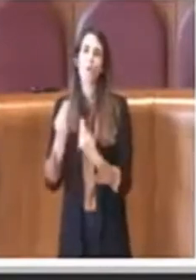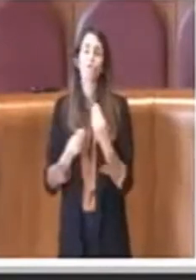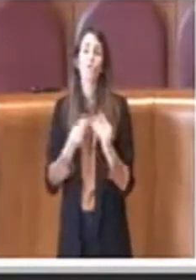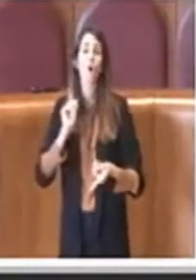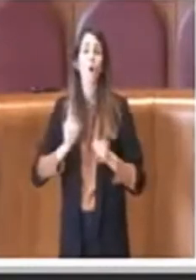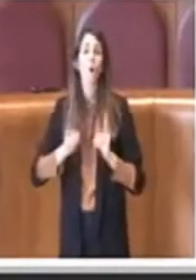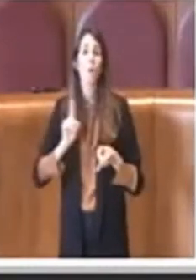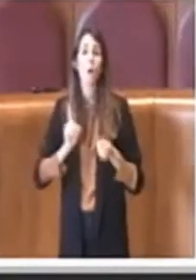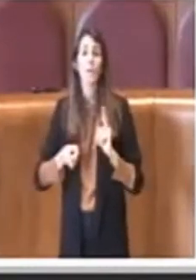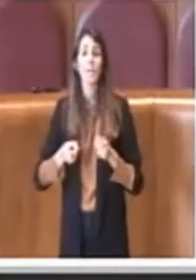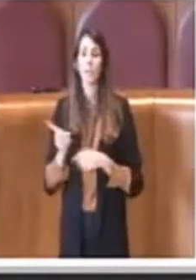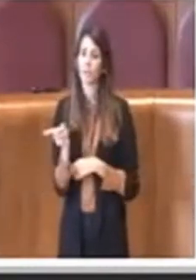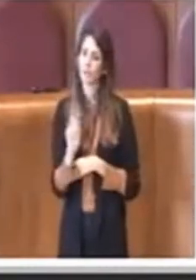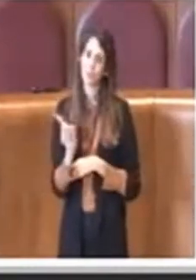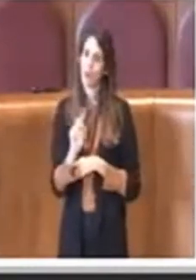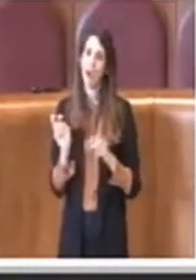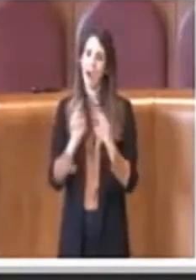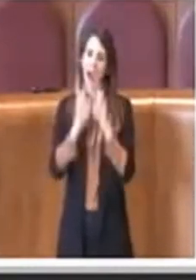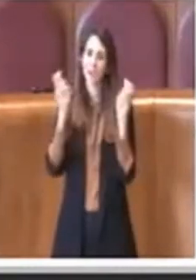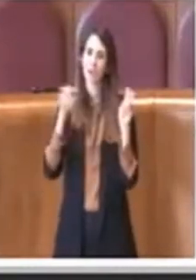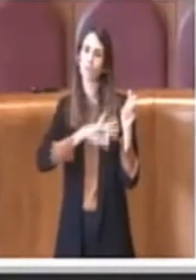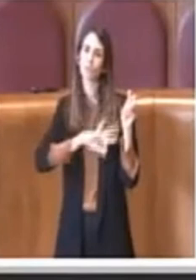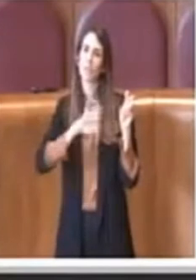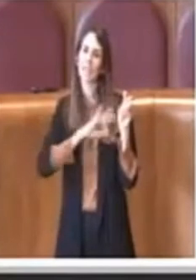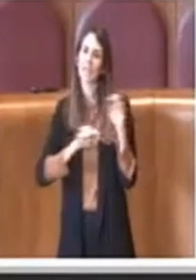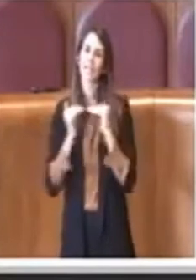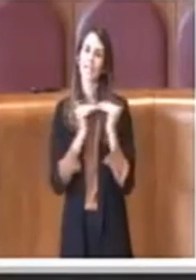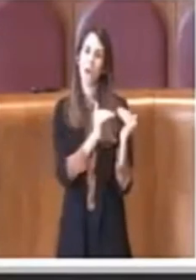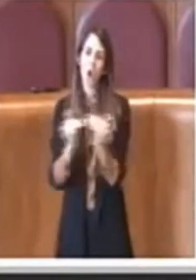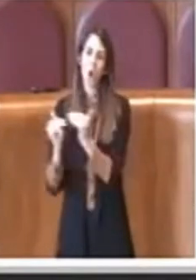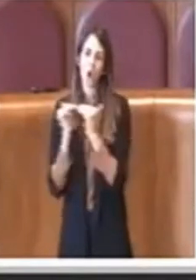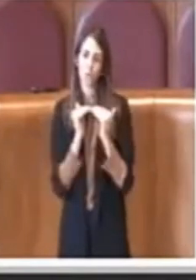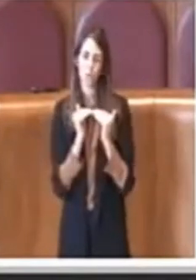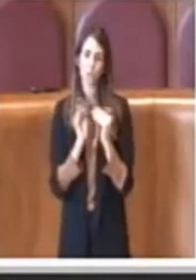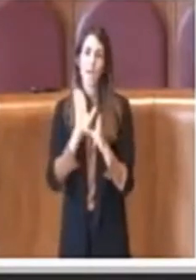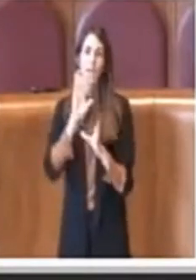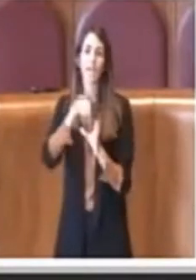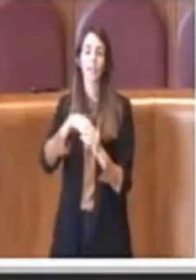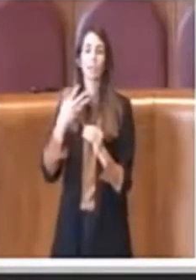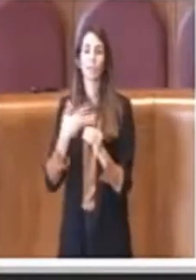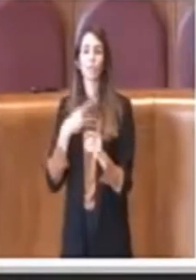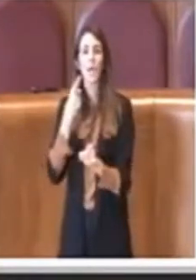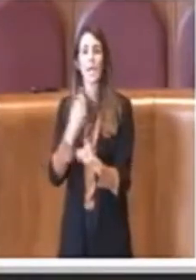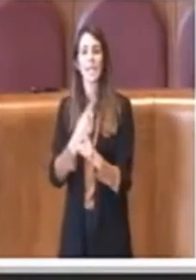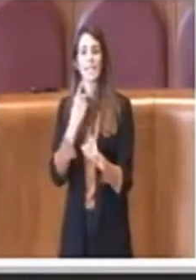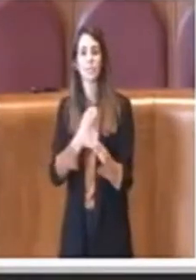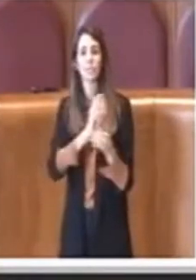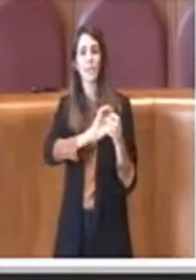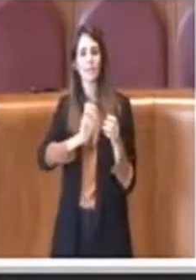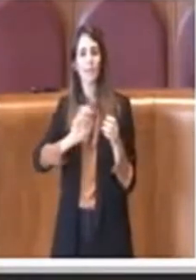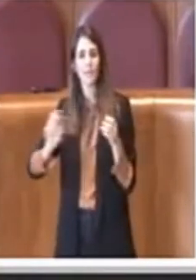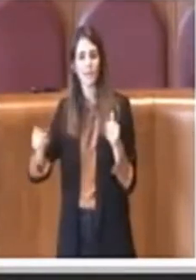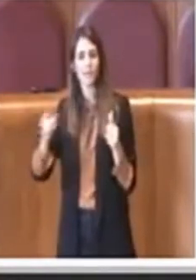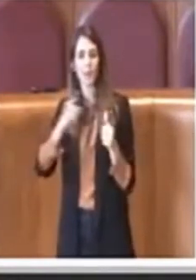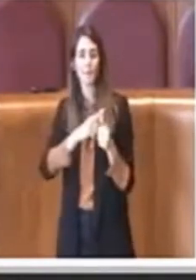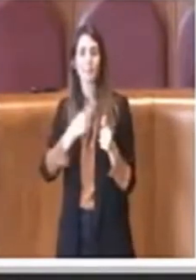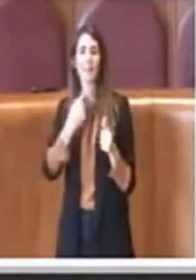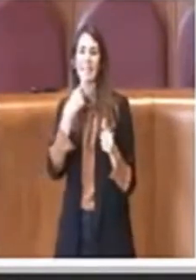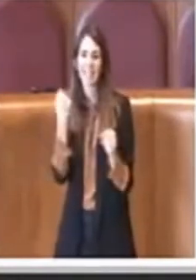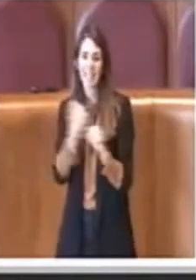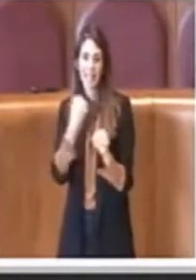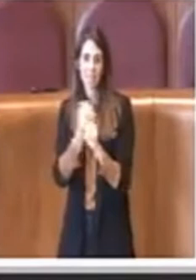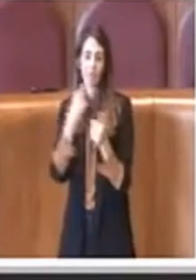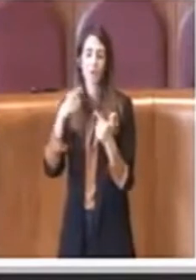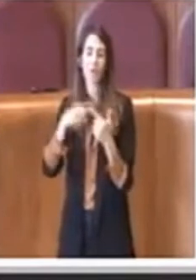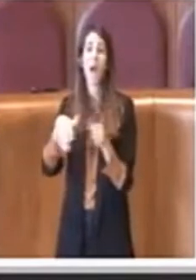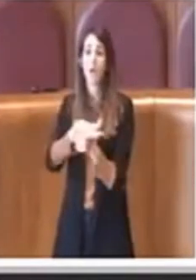è di interesse comune e che coniuga esigenze diverse lavoratori famiglie e soprattutto i bambini